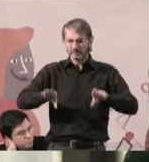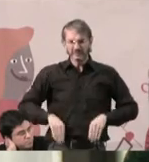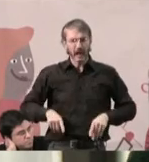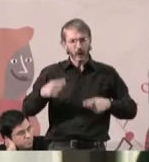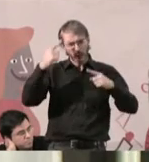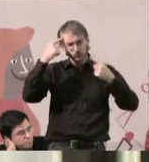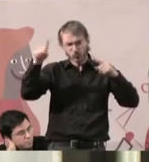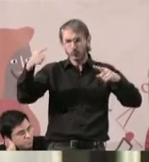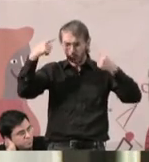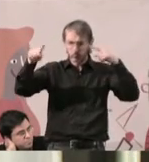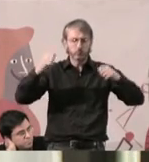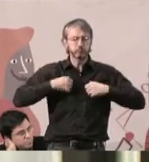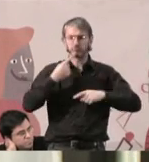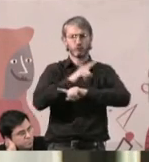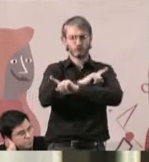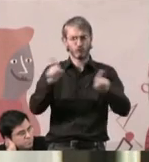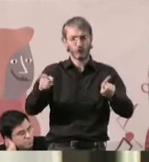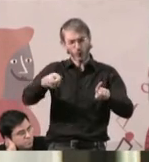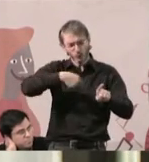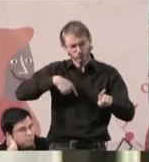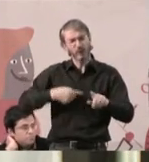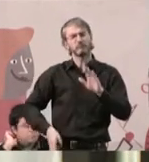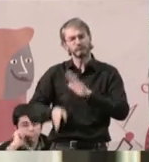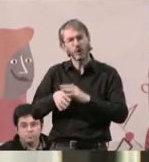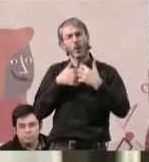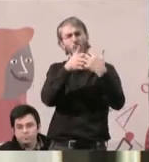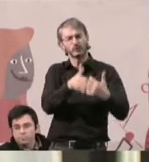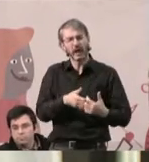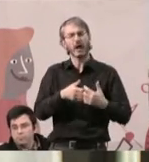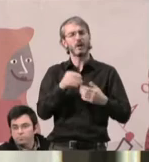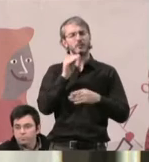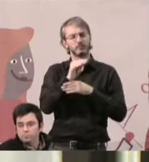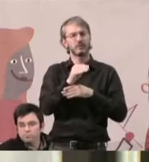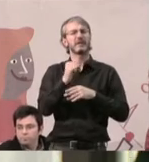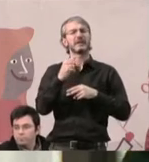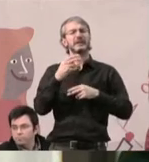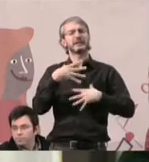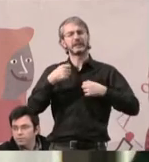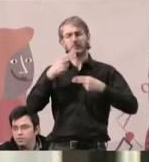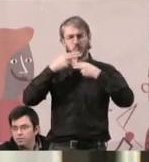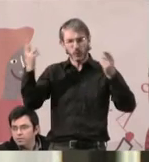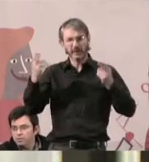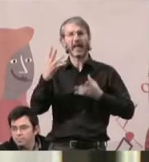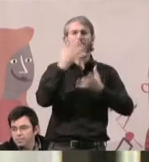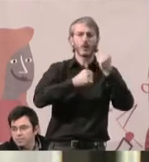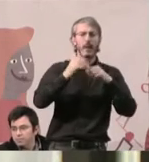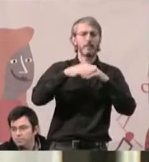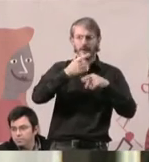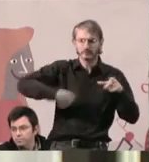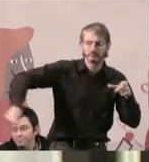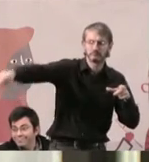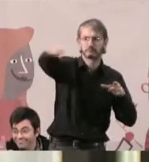selva. Fa anys que moltes lluitem per una sanitat pública, per una educació pública, per una economia al servei de la